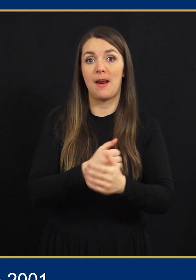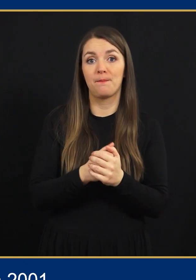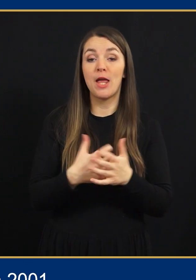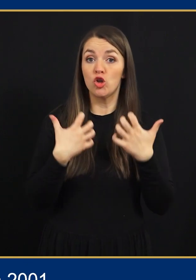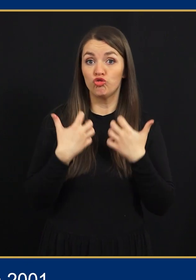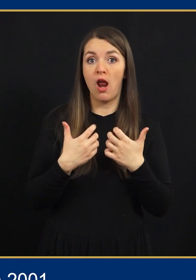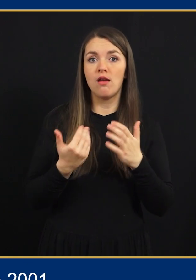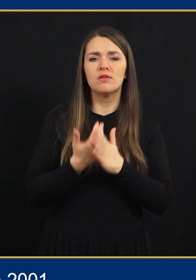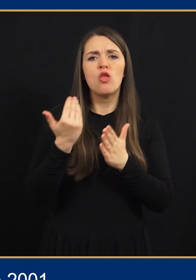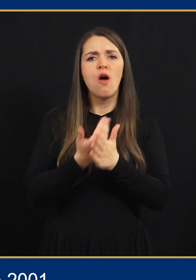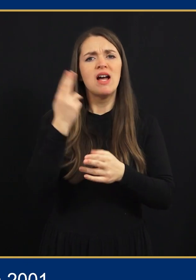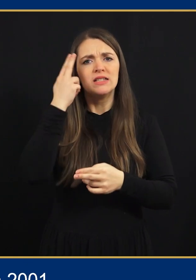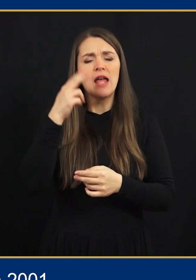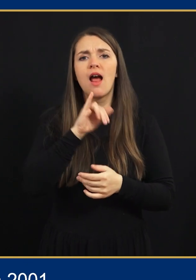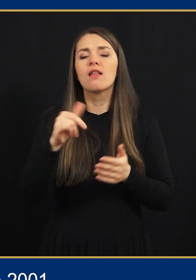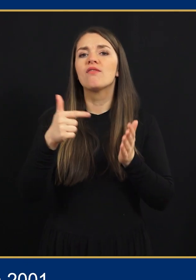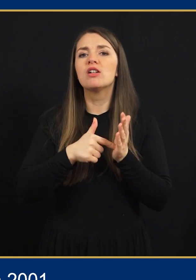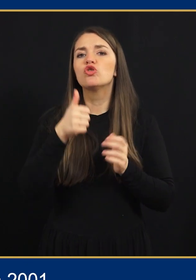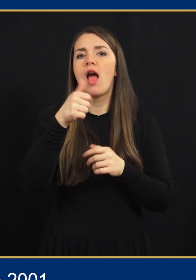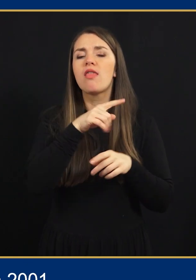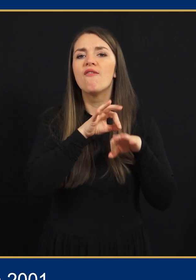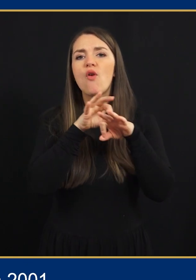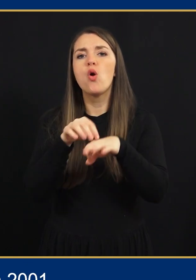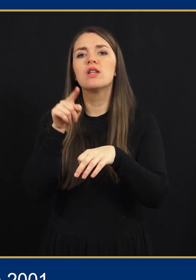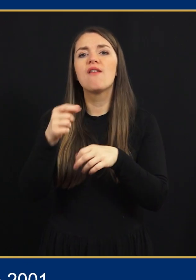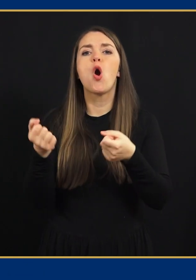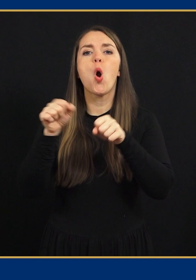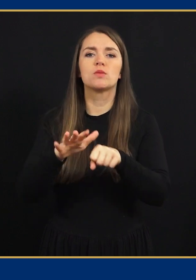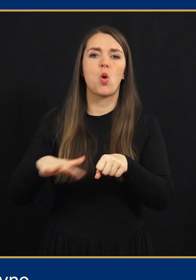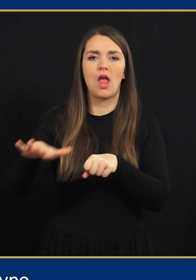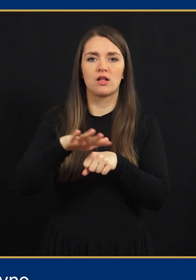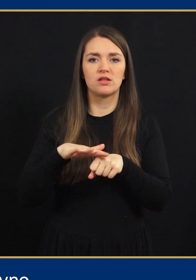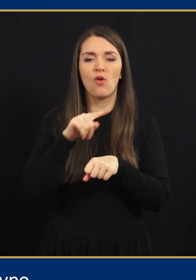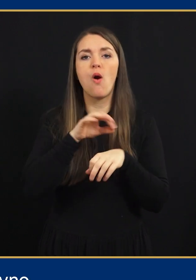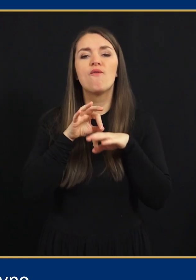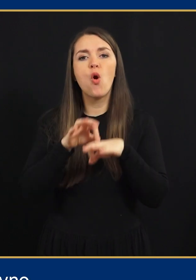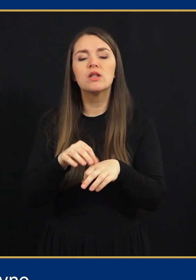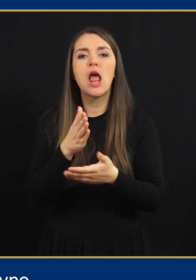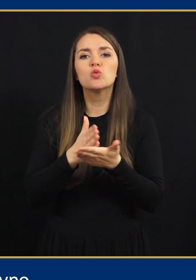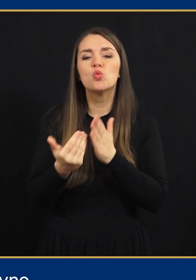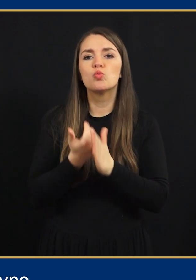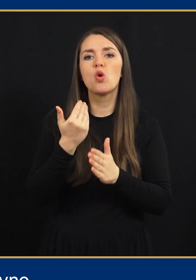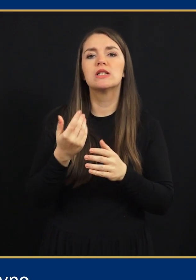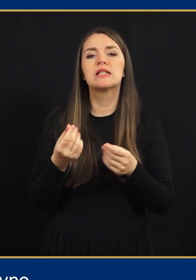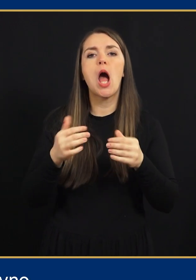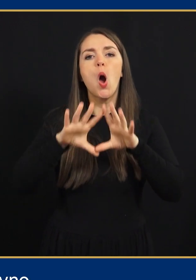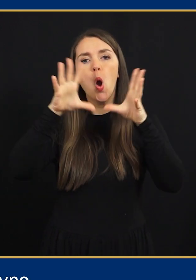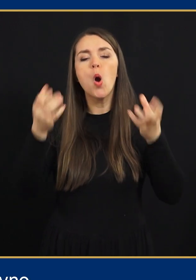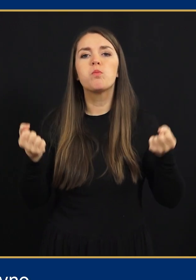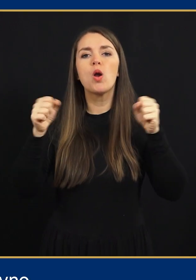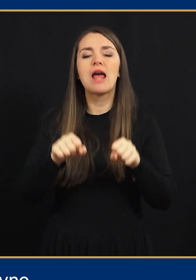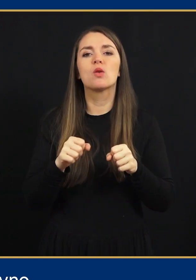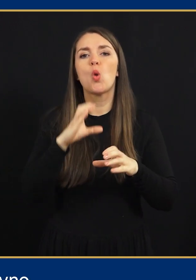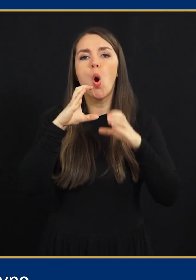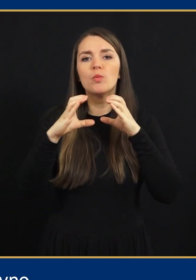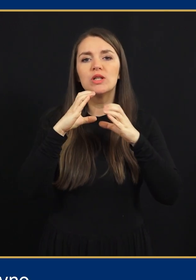Želja po novih znanjih jo je leta 2001 vodila v gospodarstvo. Vodila je službo za korporativno komuniciranje